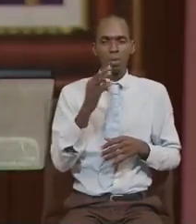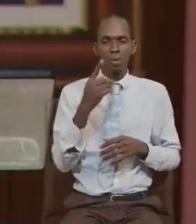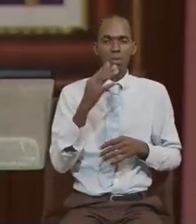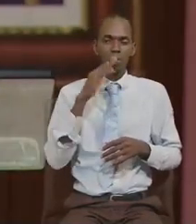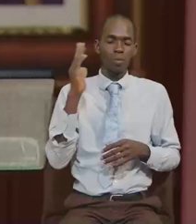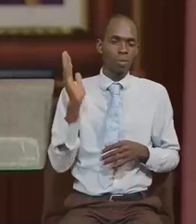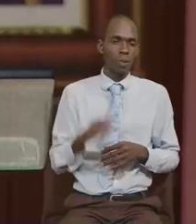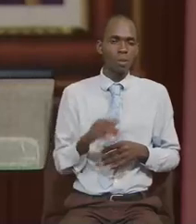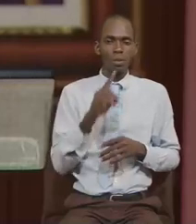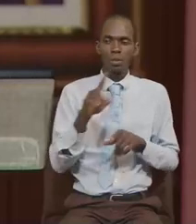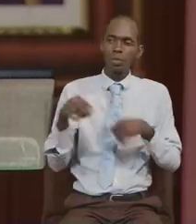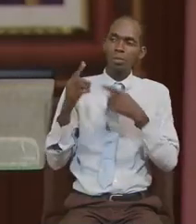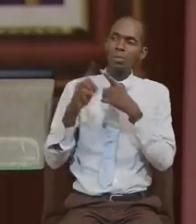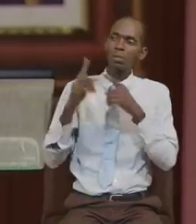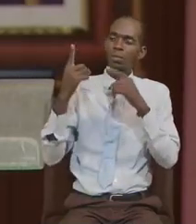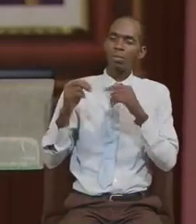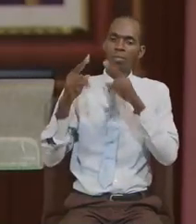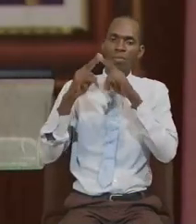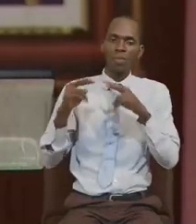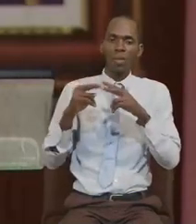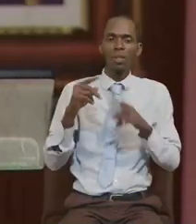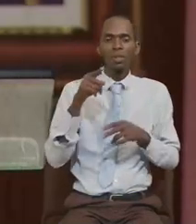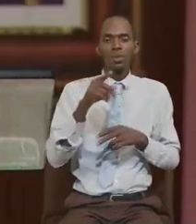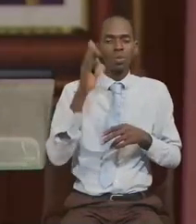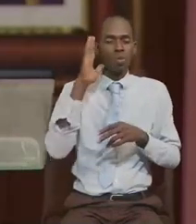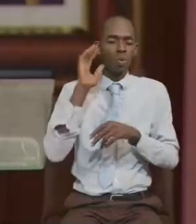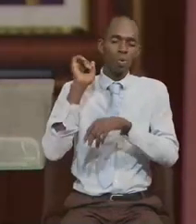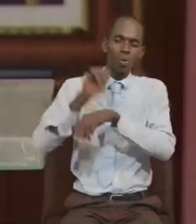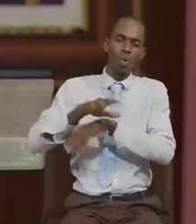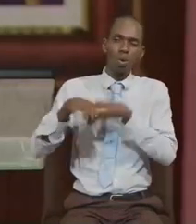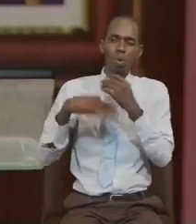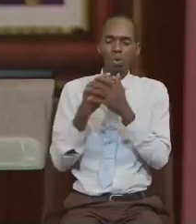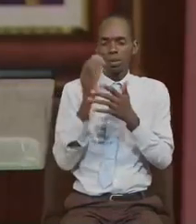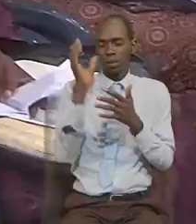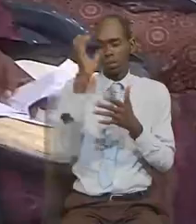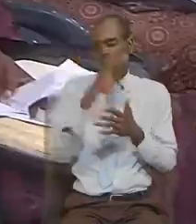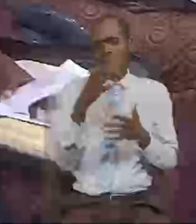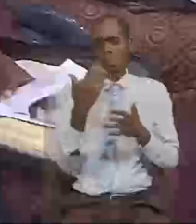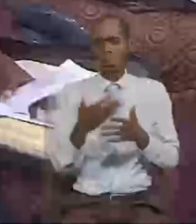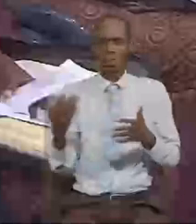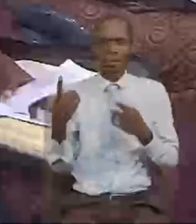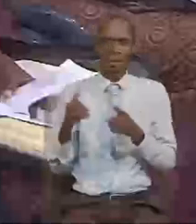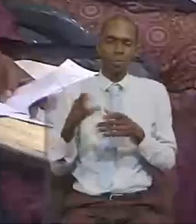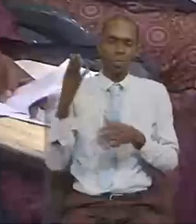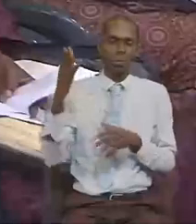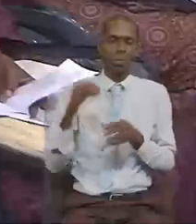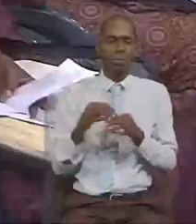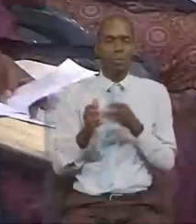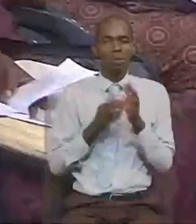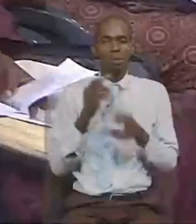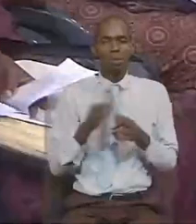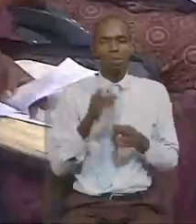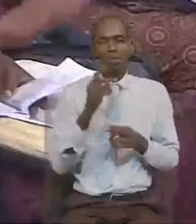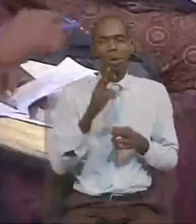Vous allez au village, vous allez éteindre tous les traits enflammés du malin. Vous êtes dans la